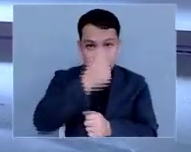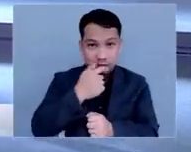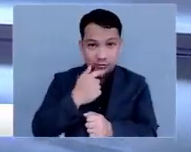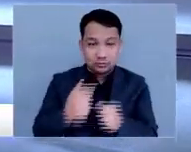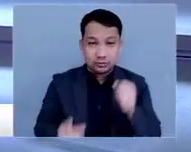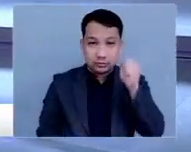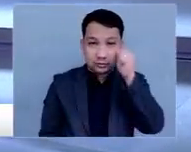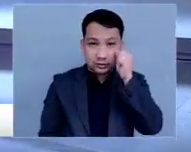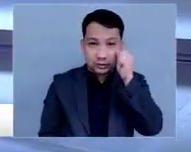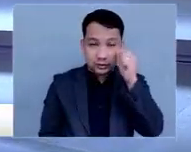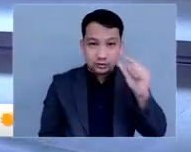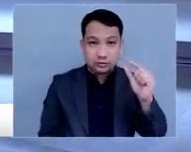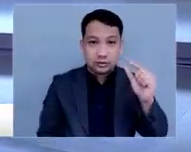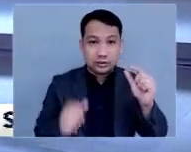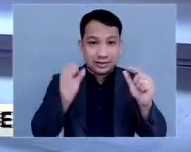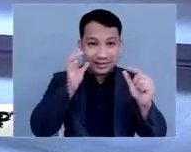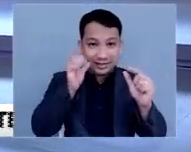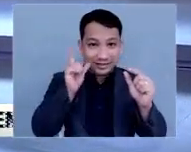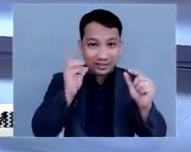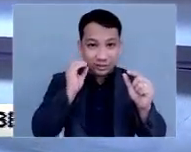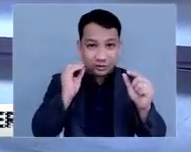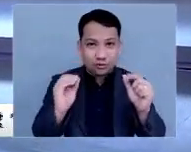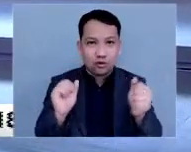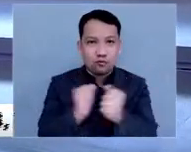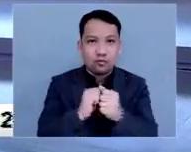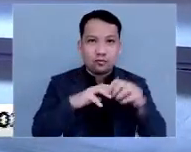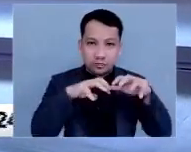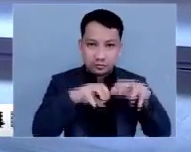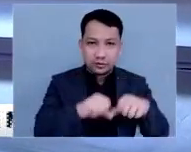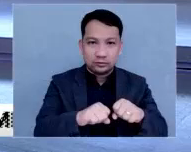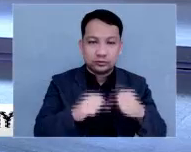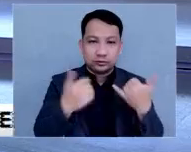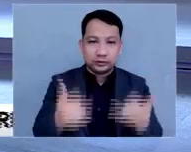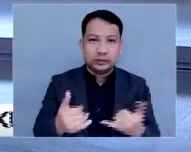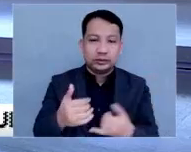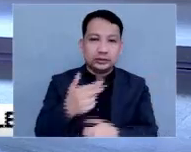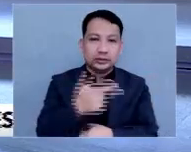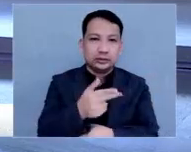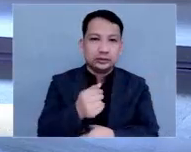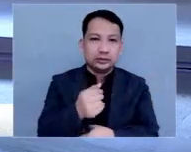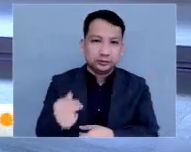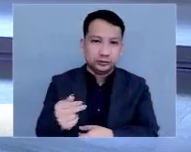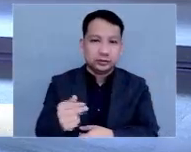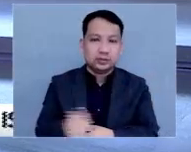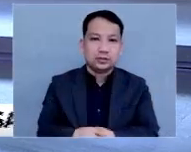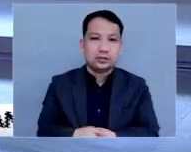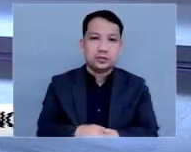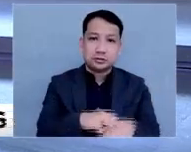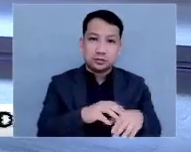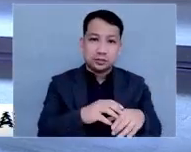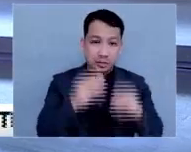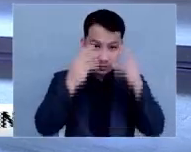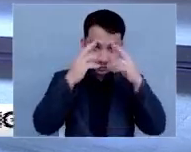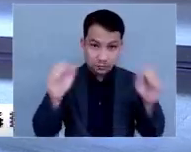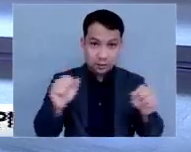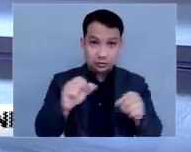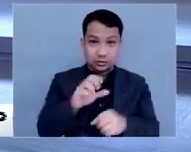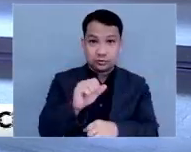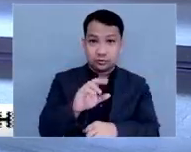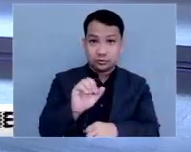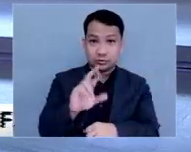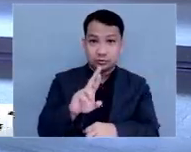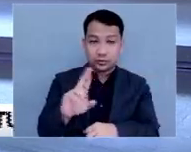leong matapos silang maaresto sa Indonesia ginisa rin ng mga senador si sual Pangasinan Mayor Don cugay na